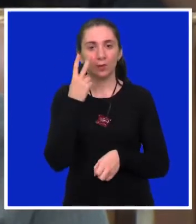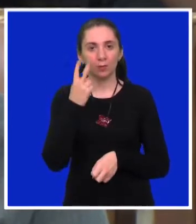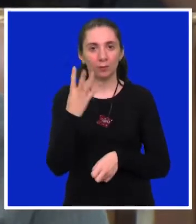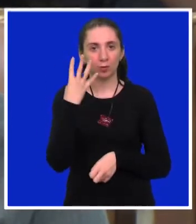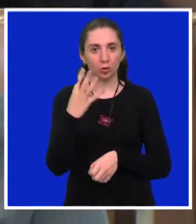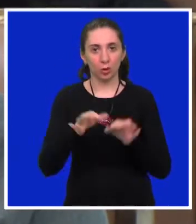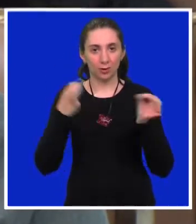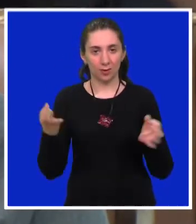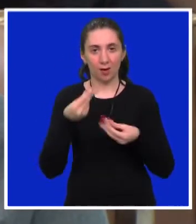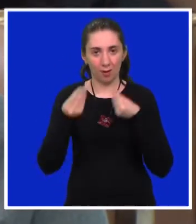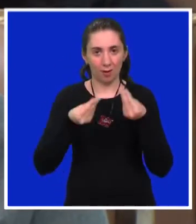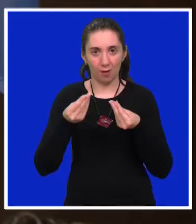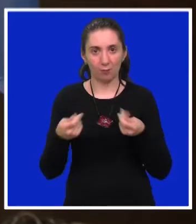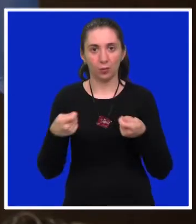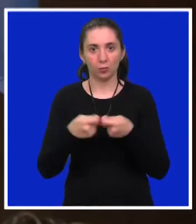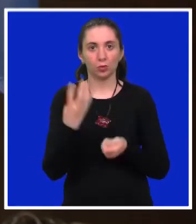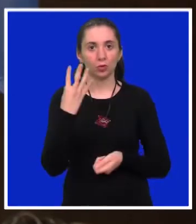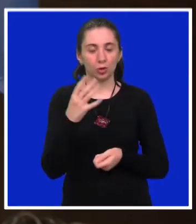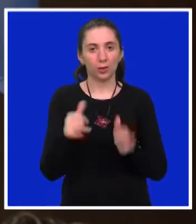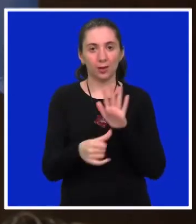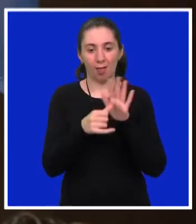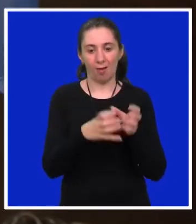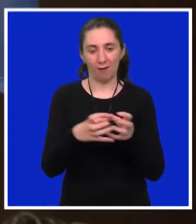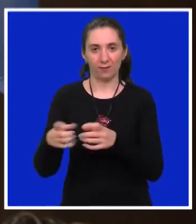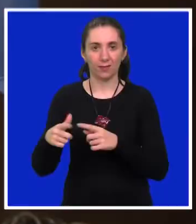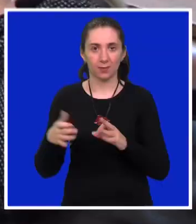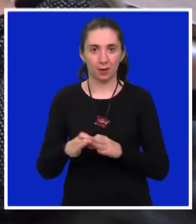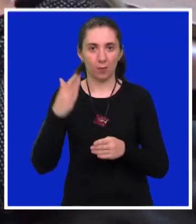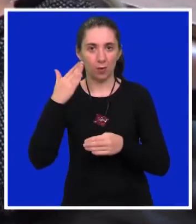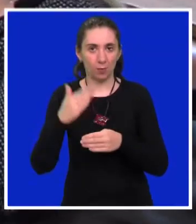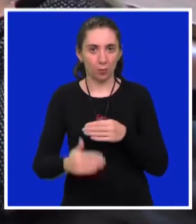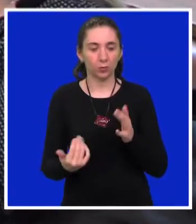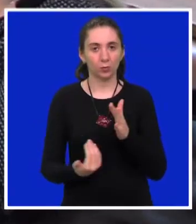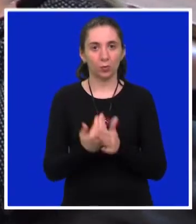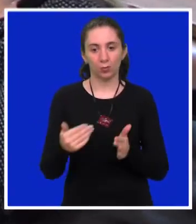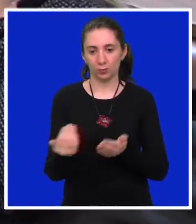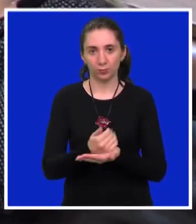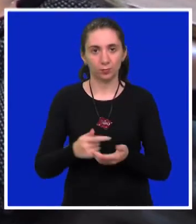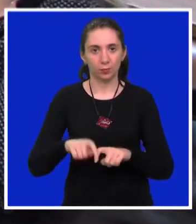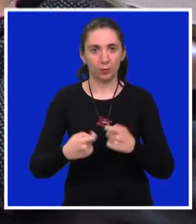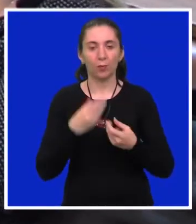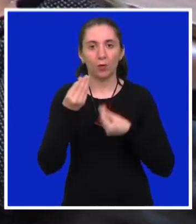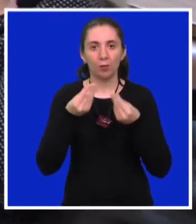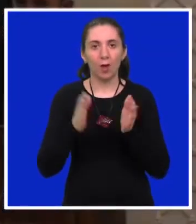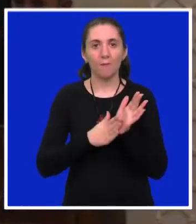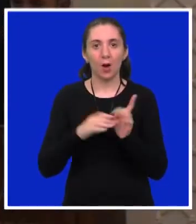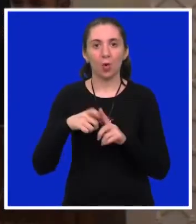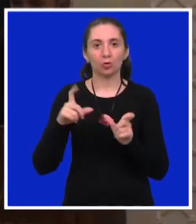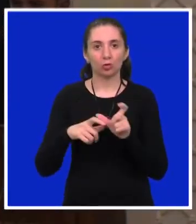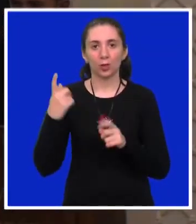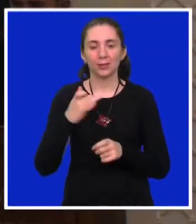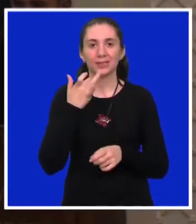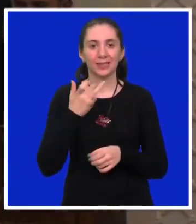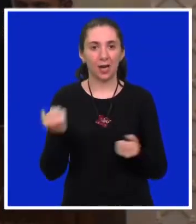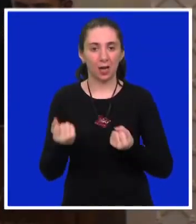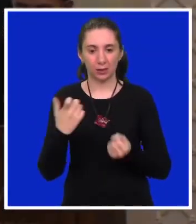bile predviđene i 4 javne tribine vezane uz 4 glavne teme. Na posljednjoj je o ponovnoj upotrebi predmeta govorio Marko